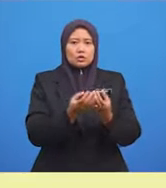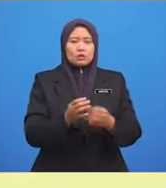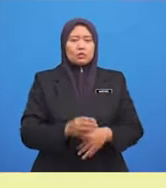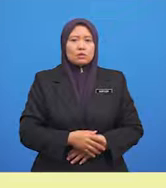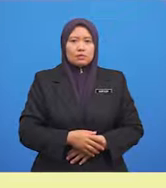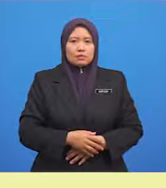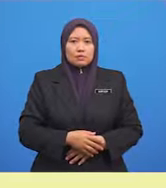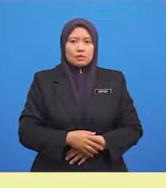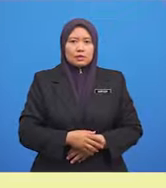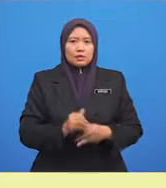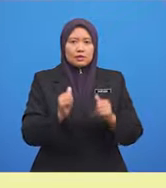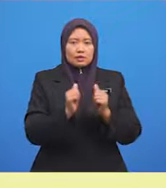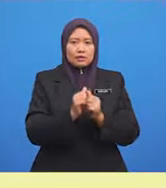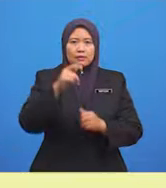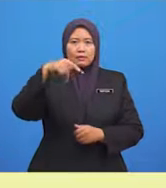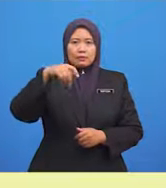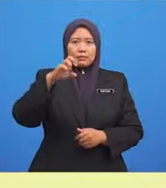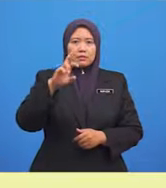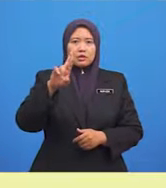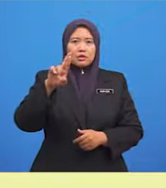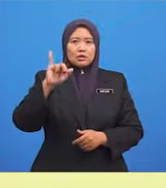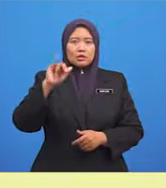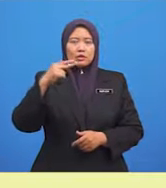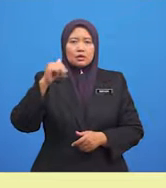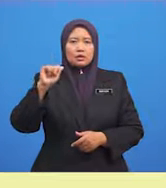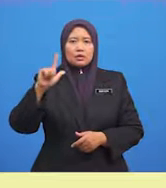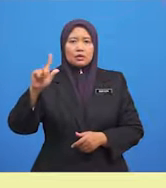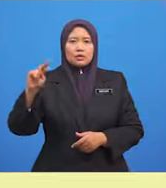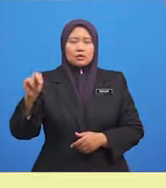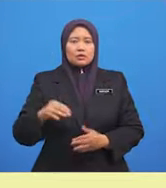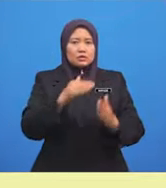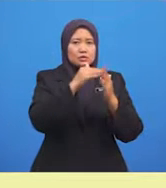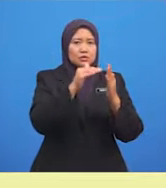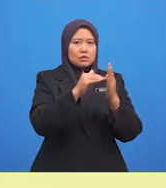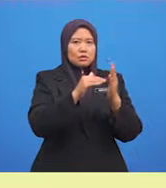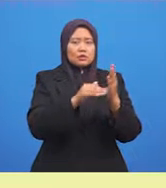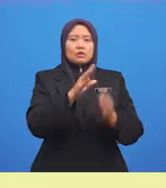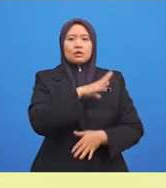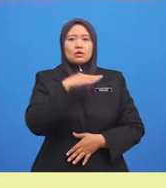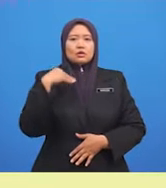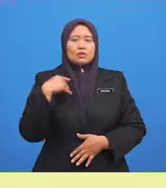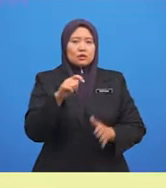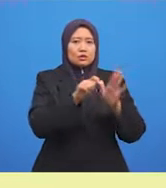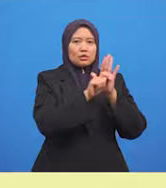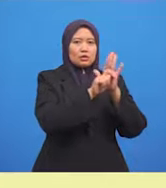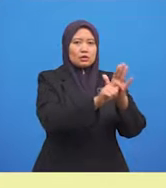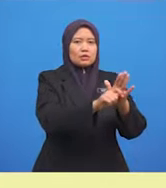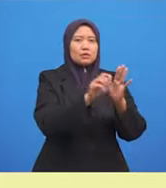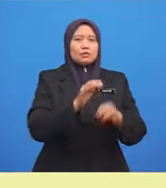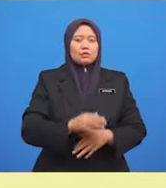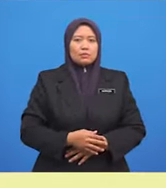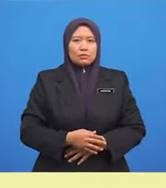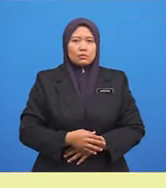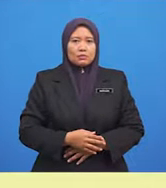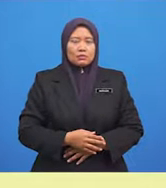dihuraikan dengan perihalan, penyenaraian dan tata tanda pembina set. Sebagai